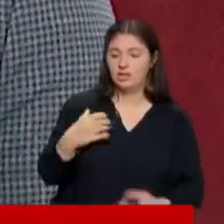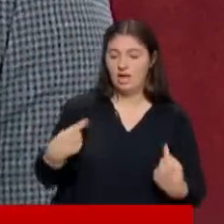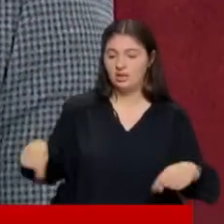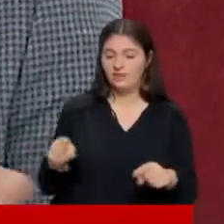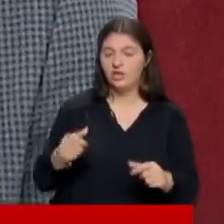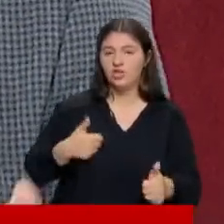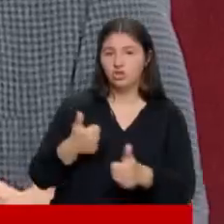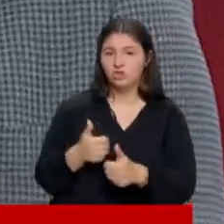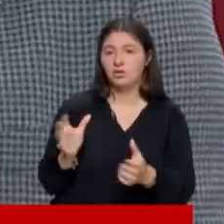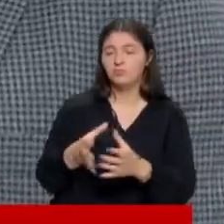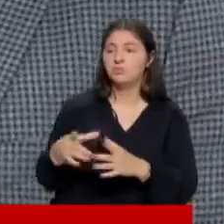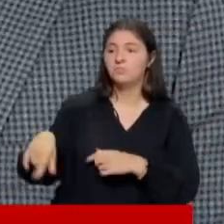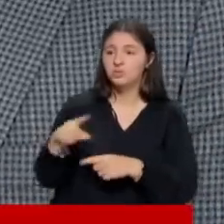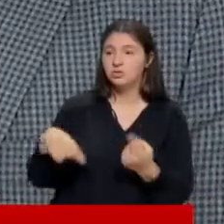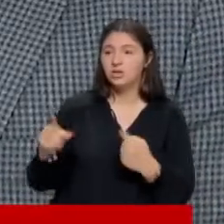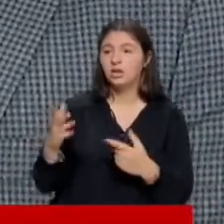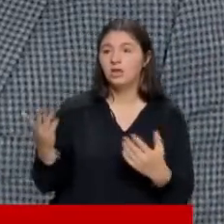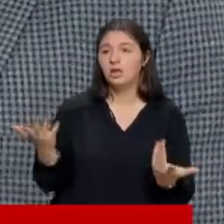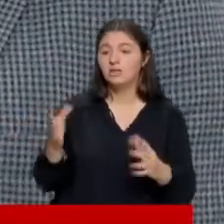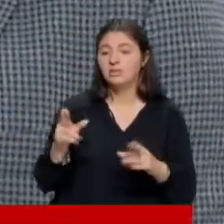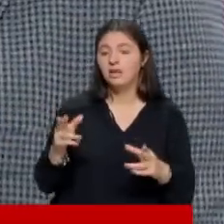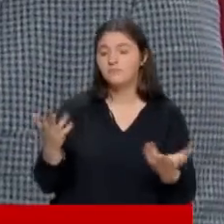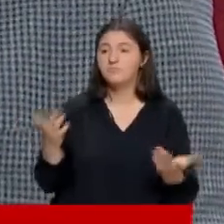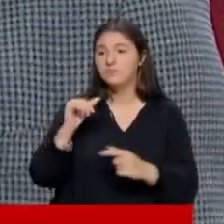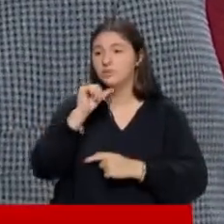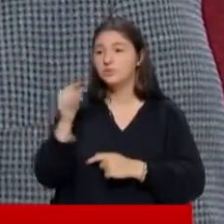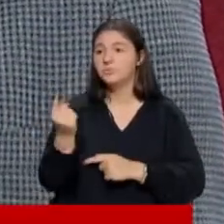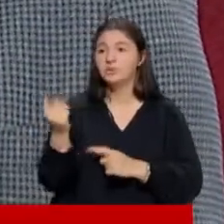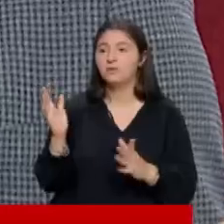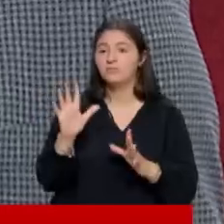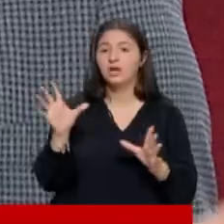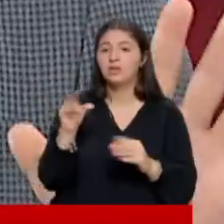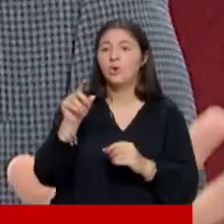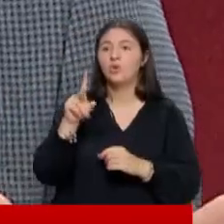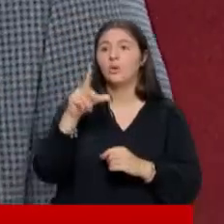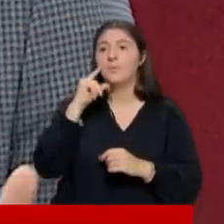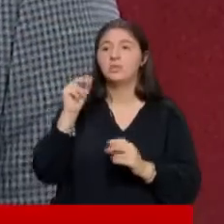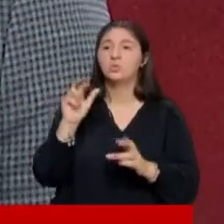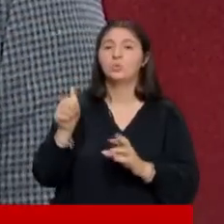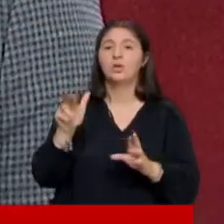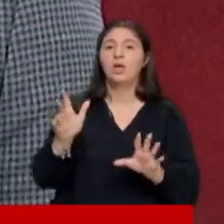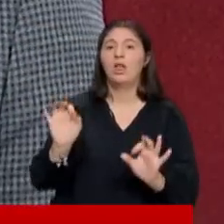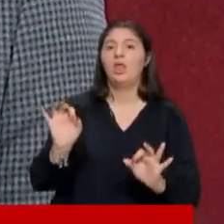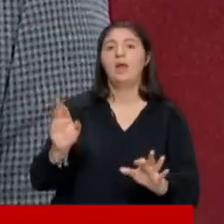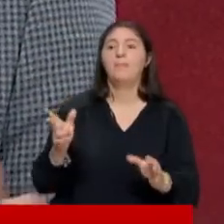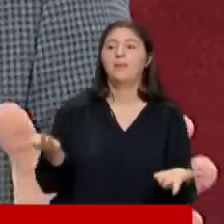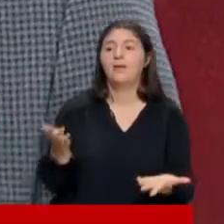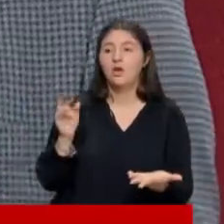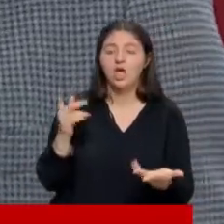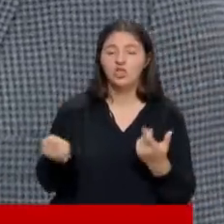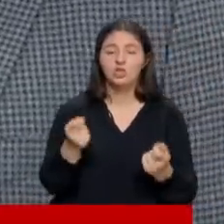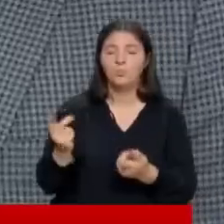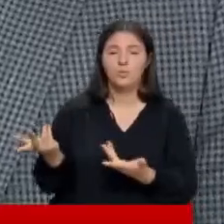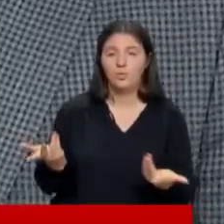etrafındaki danışmanları vesaire falan sanki hiçbir şey her şey 13 Mayıs günü gibi sanki yani öyle